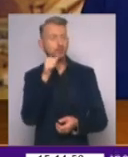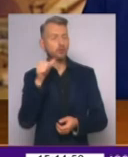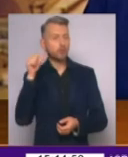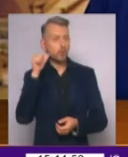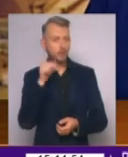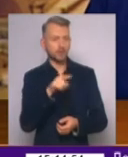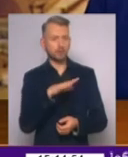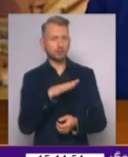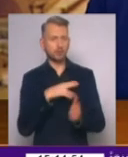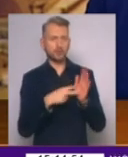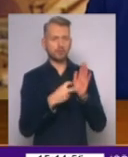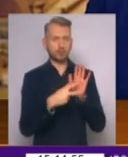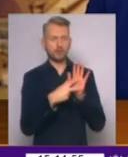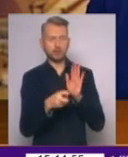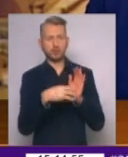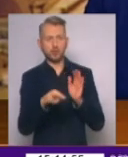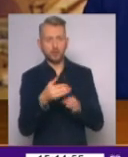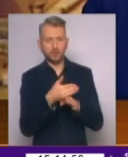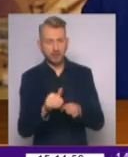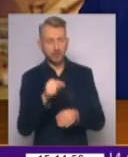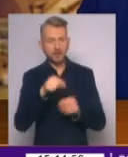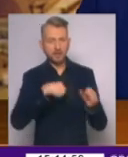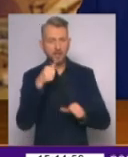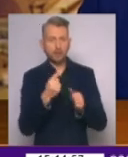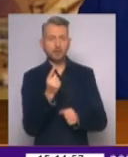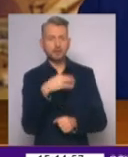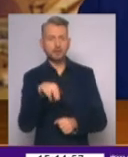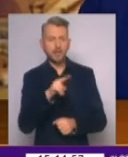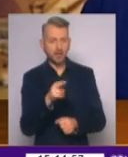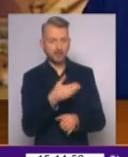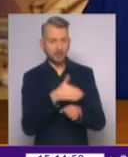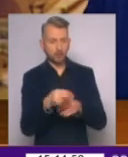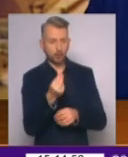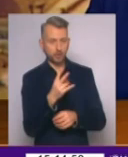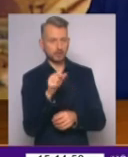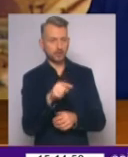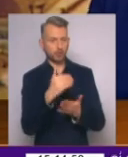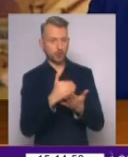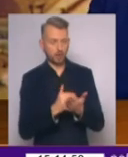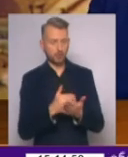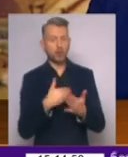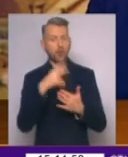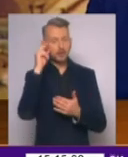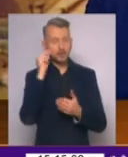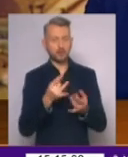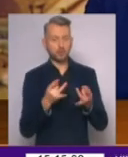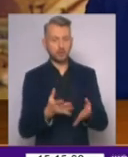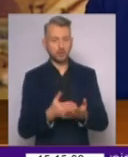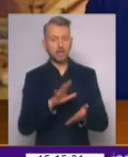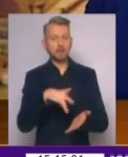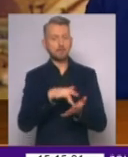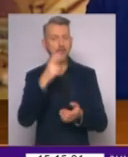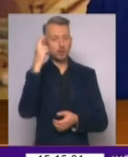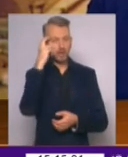там було щось 700-800 мільйонів виділено, а на цей рік 1 мільярд виділено кошти на цю програму. І от цифри, прості цифри. Місто